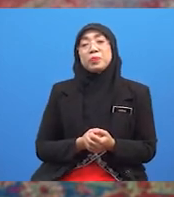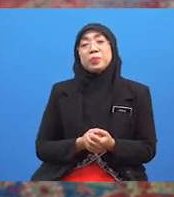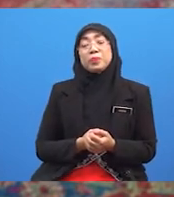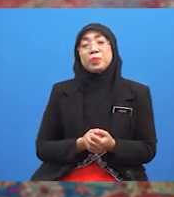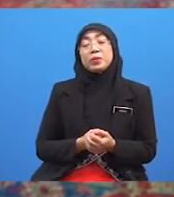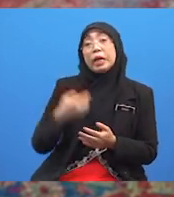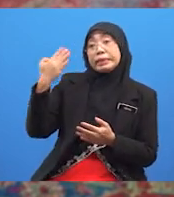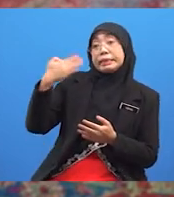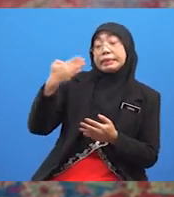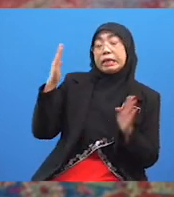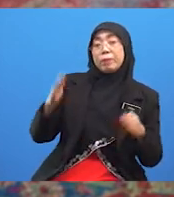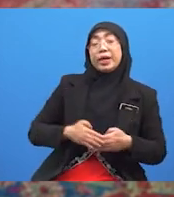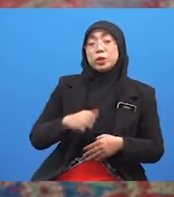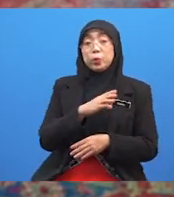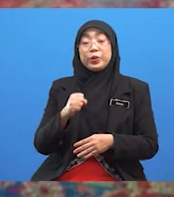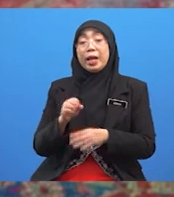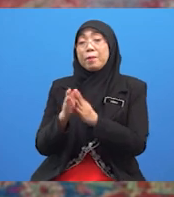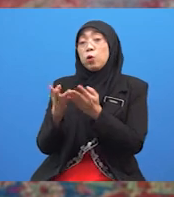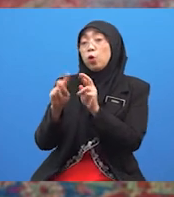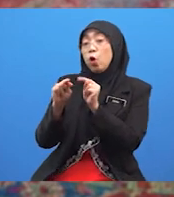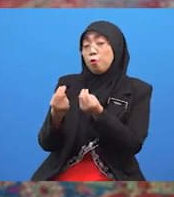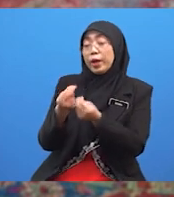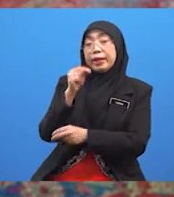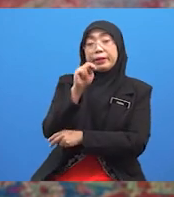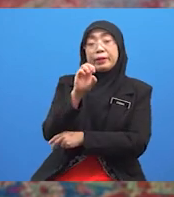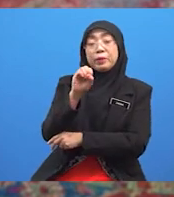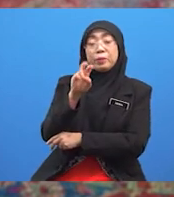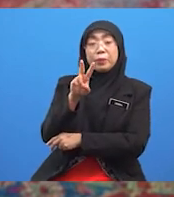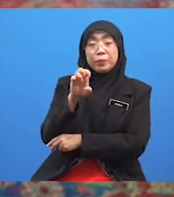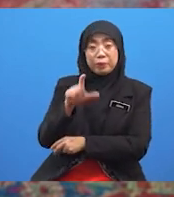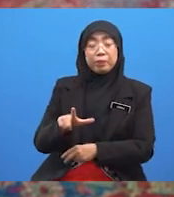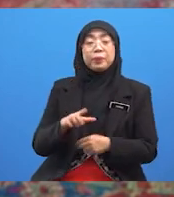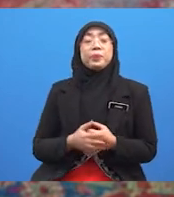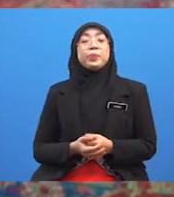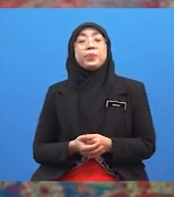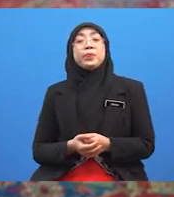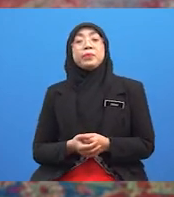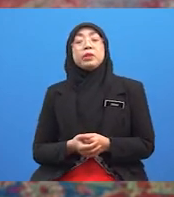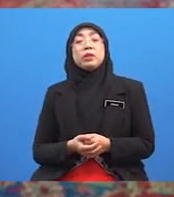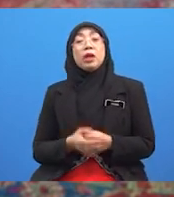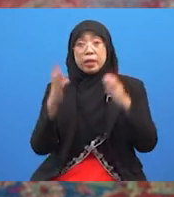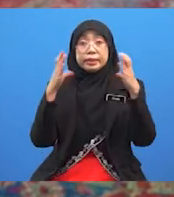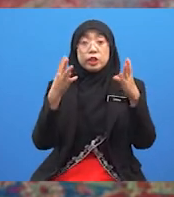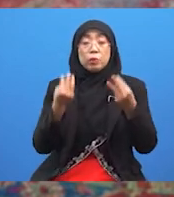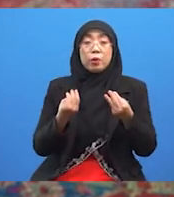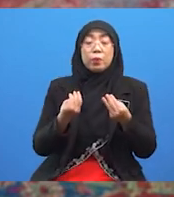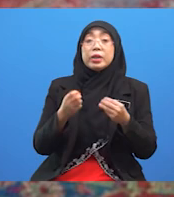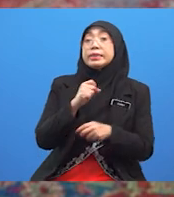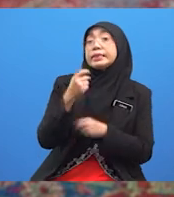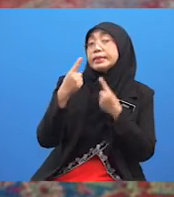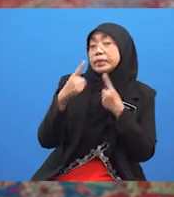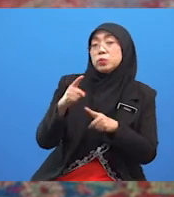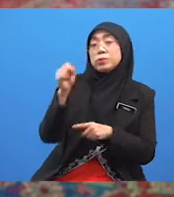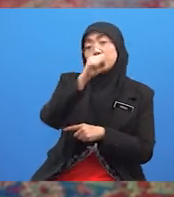Sejarah Melayu dan Novel Sodagar Besar dari Kuala Lumpur, cikgu mahu para pelajar menjawab soalan-soalan